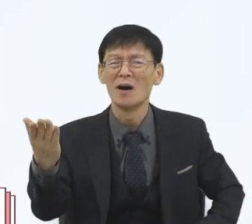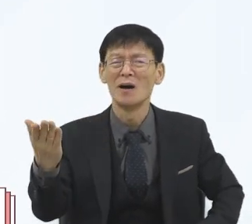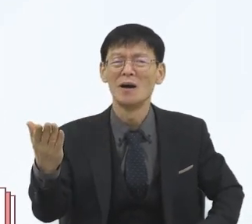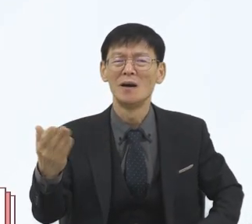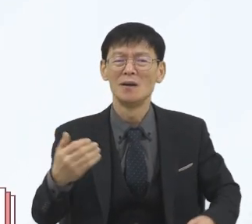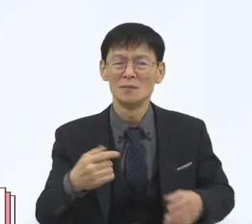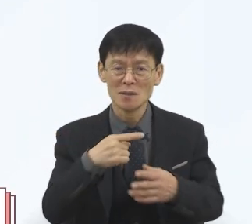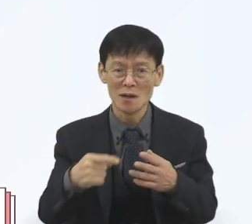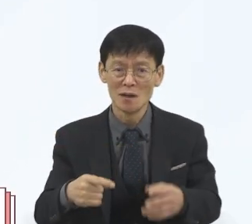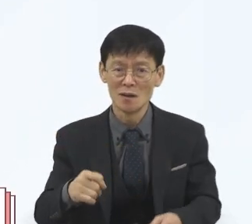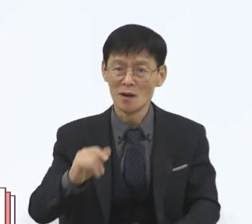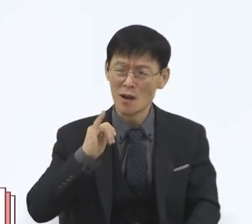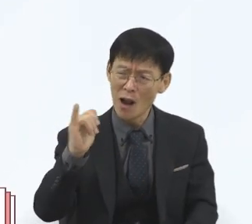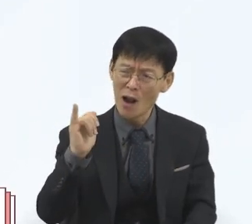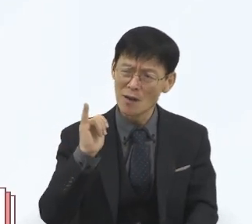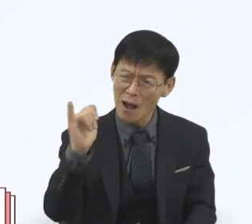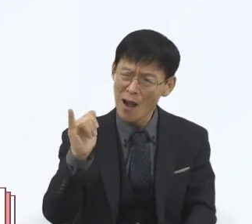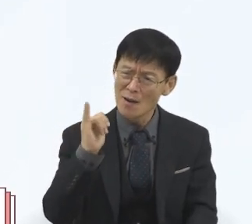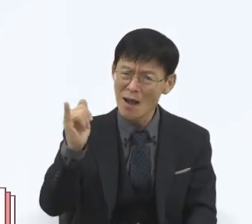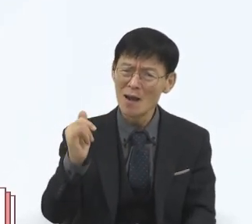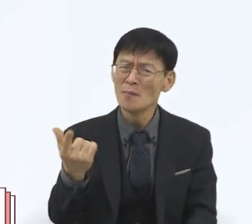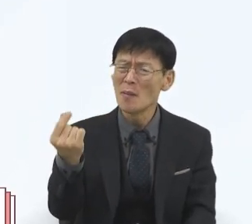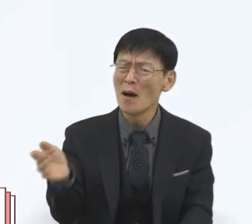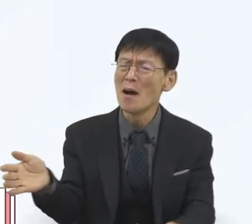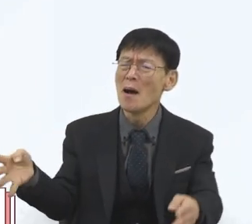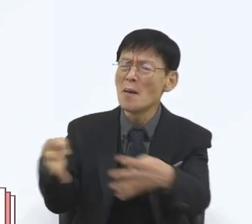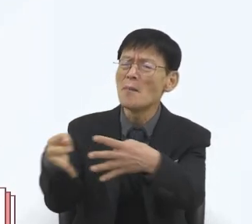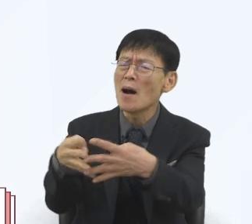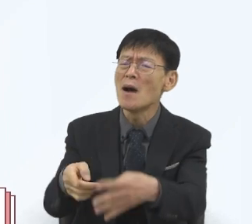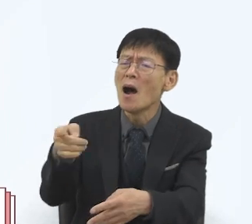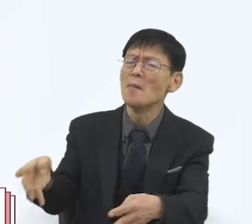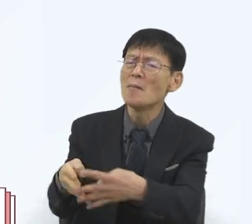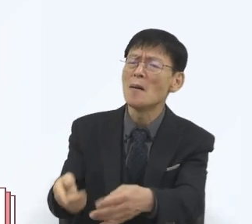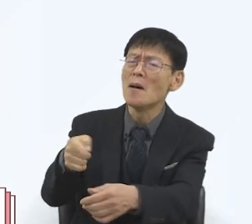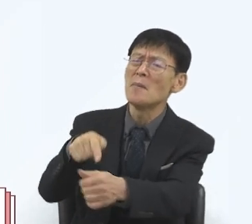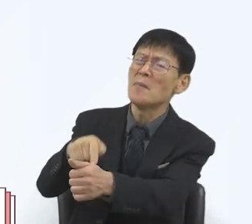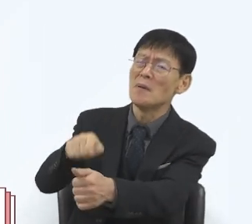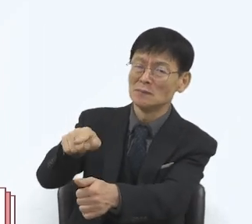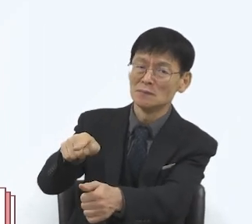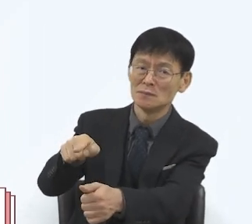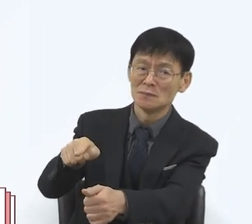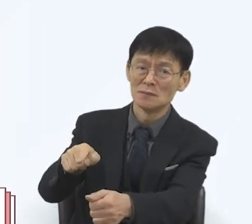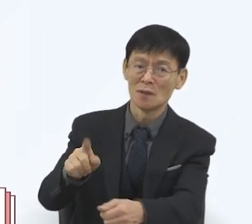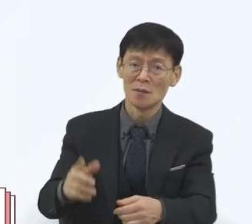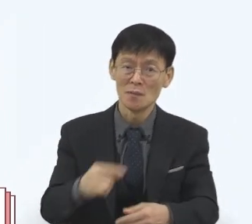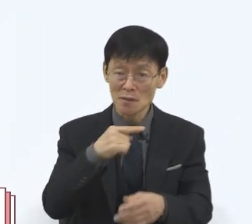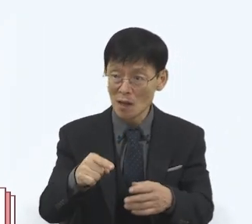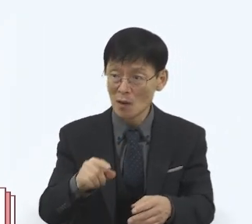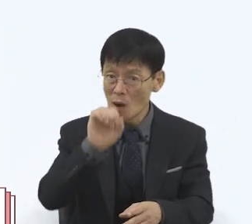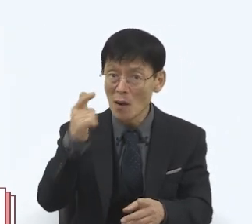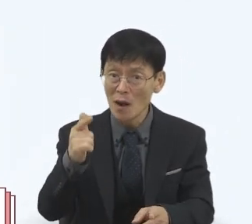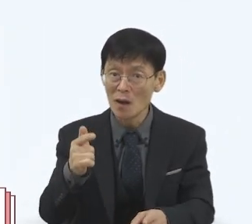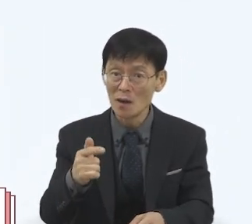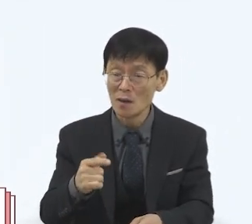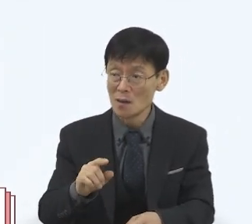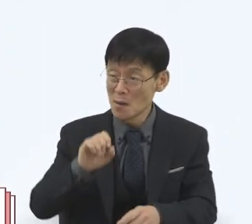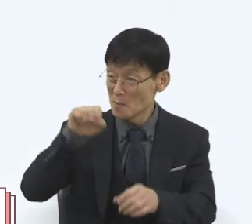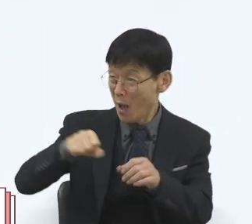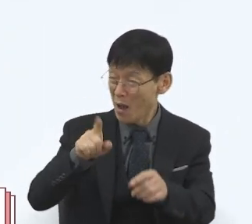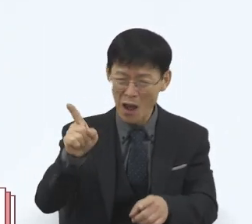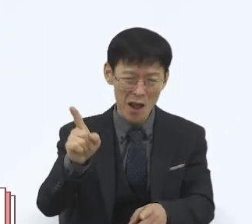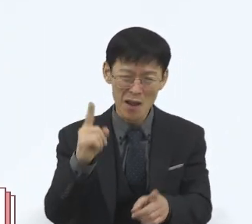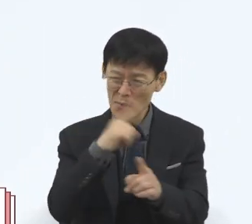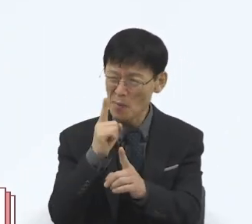주거나 피해자에게 계속 연락을 해서 좋게 마무리하자고 강제로 요구하고 피해자에 대해 안 좋은